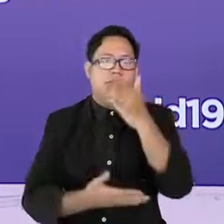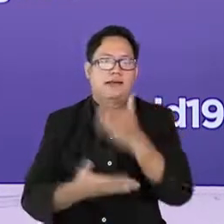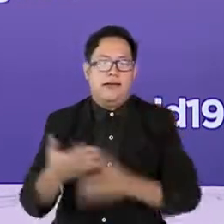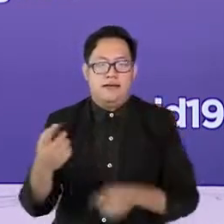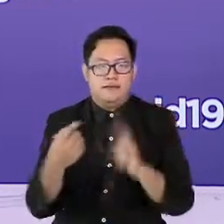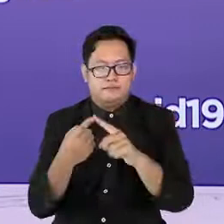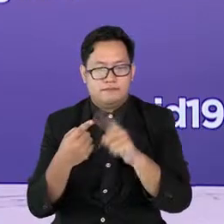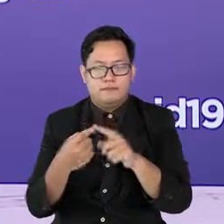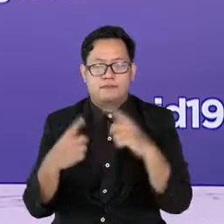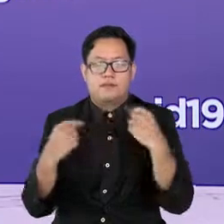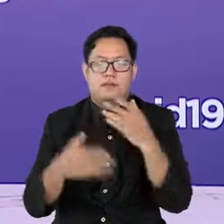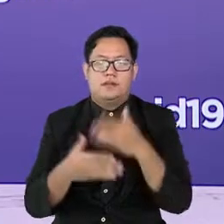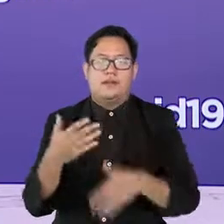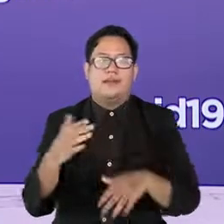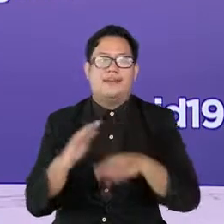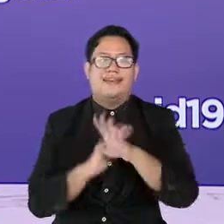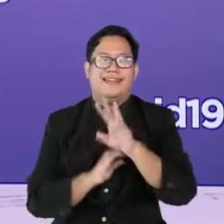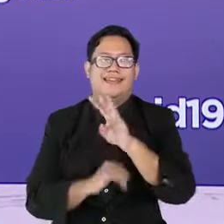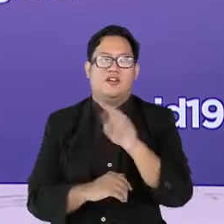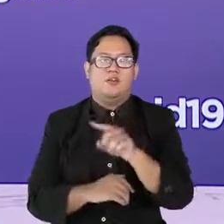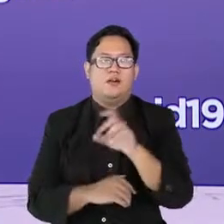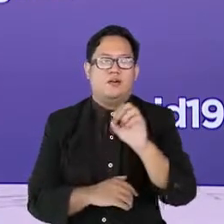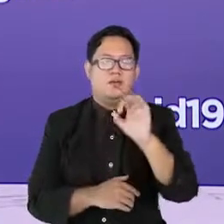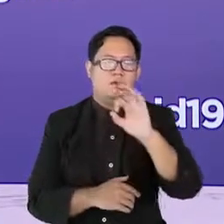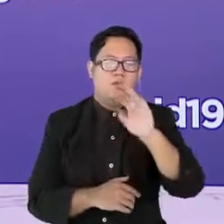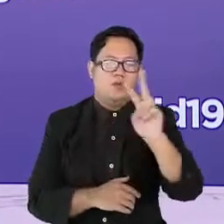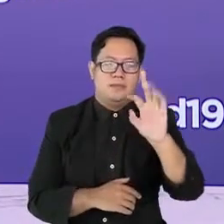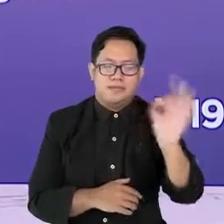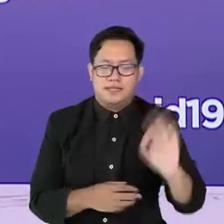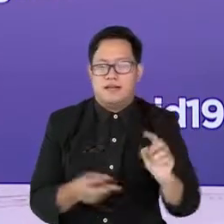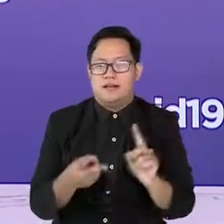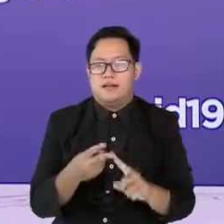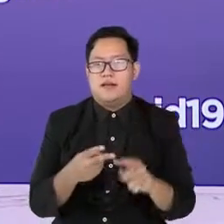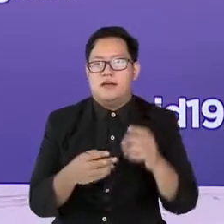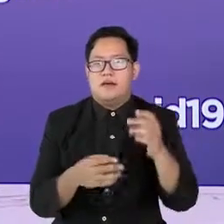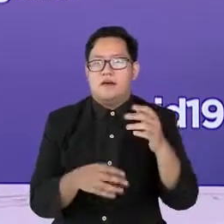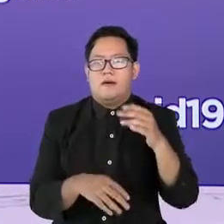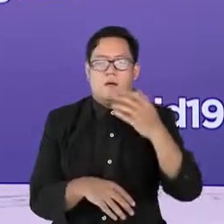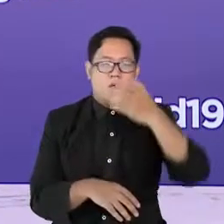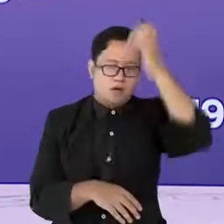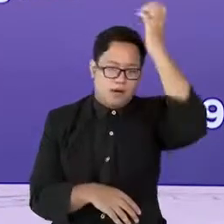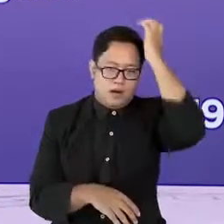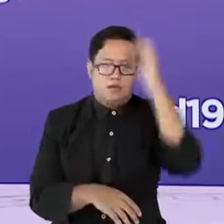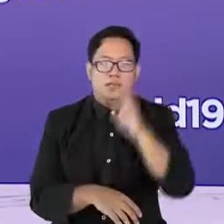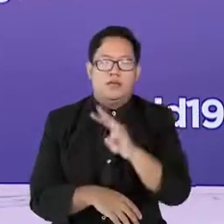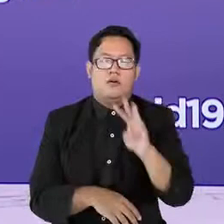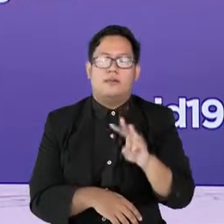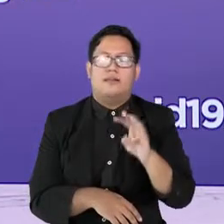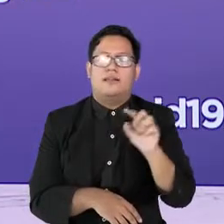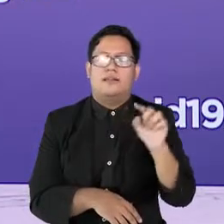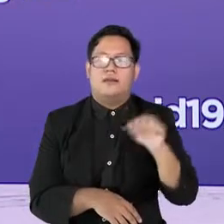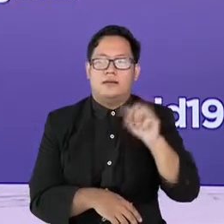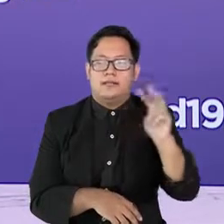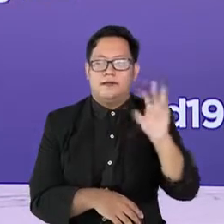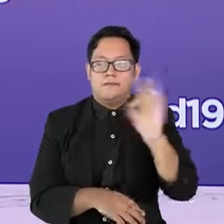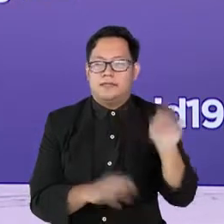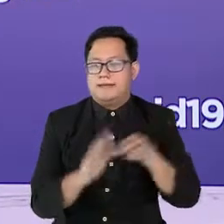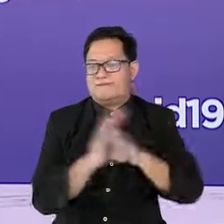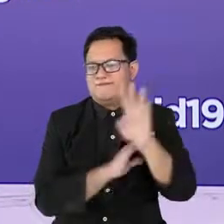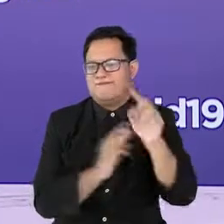0,372 persen Lampung dan Gorontalo naik 0,3 persen Bali naik